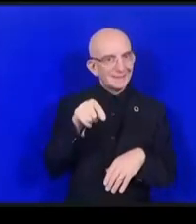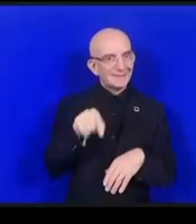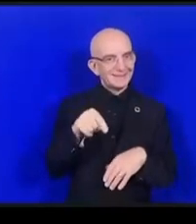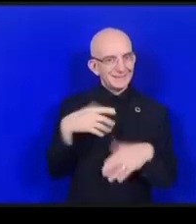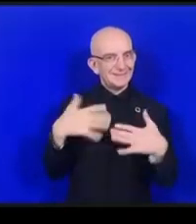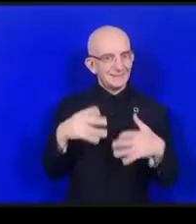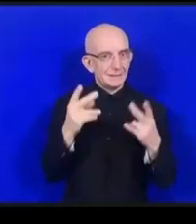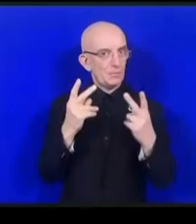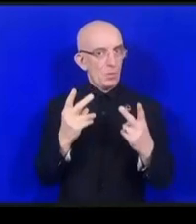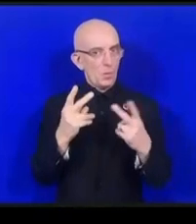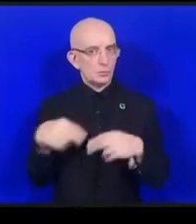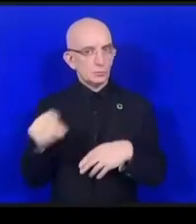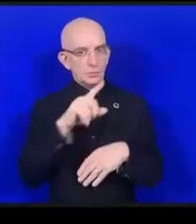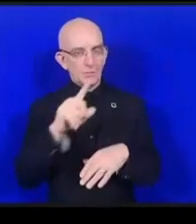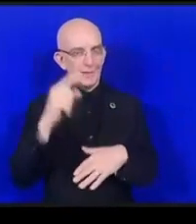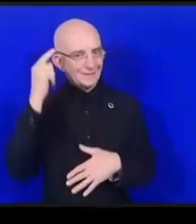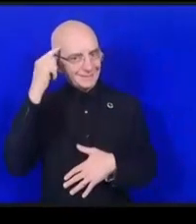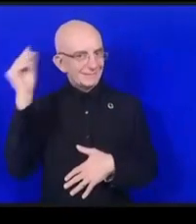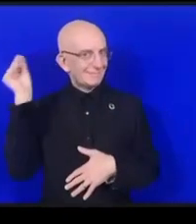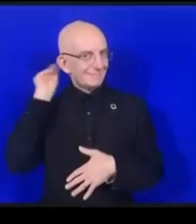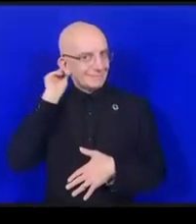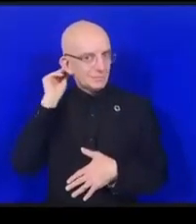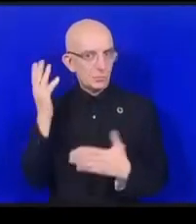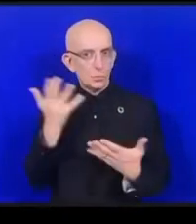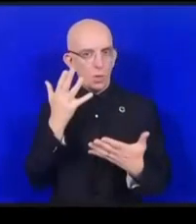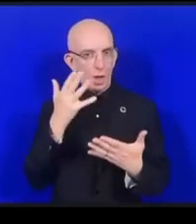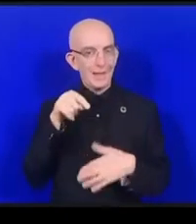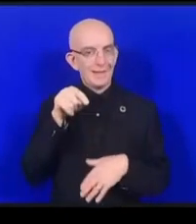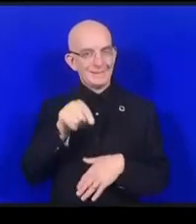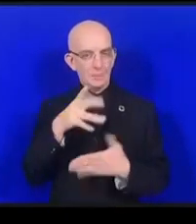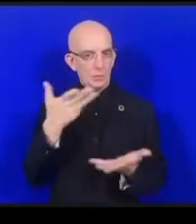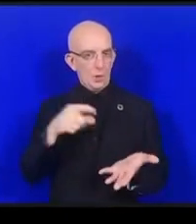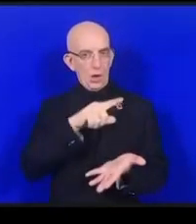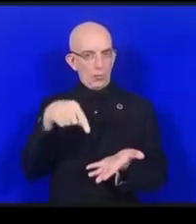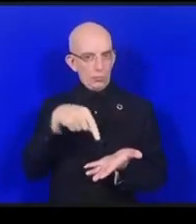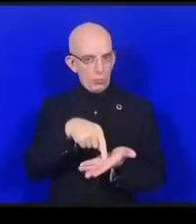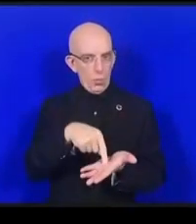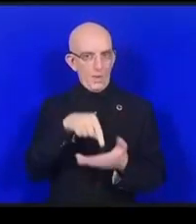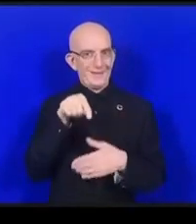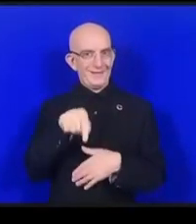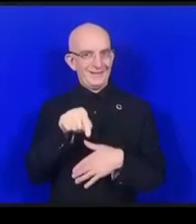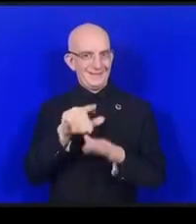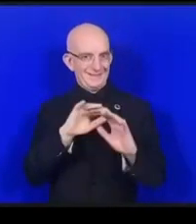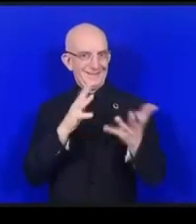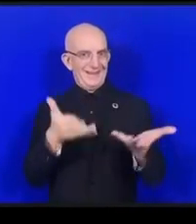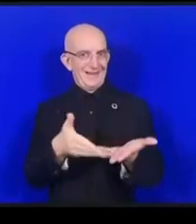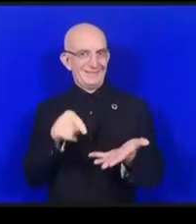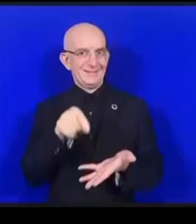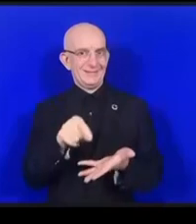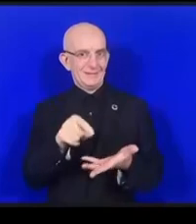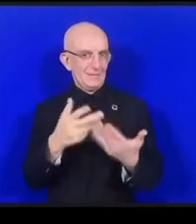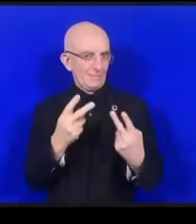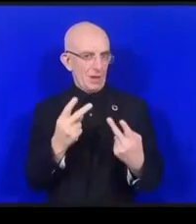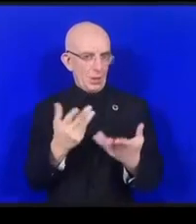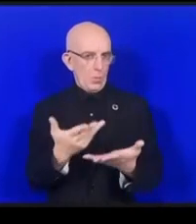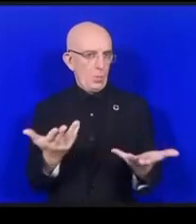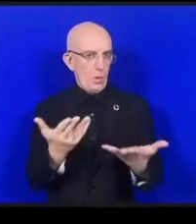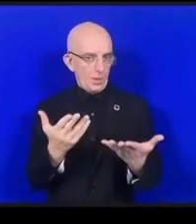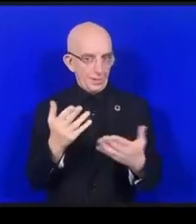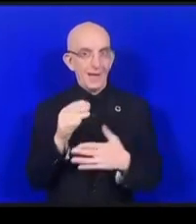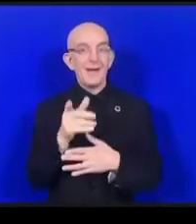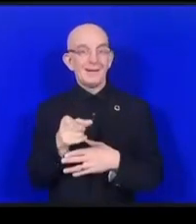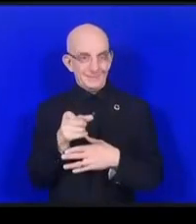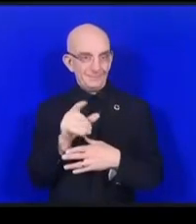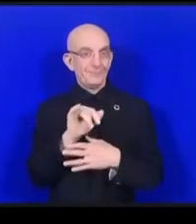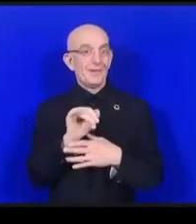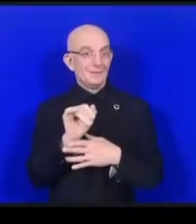перевода и опять-таки важно помнить о том что ценности интернета и ценности